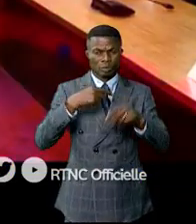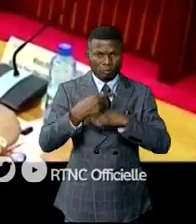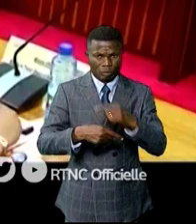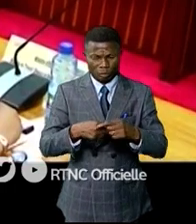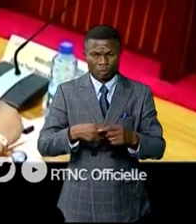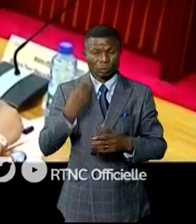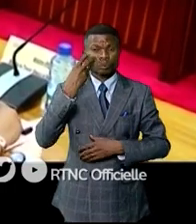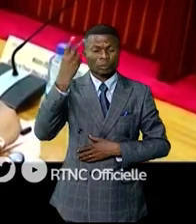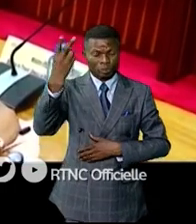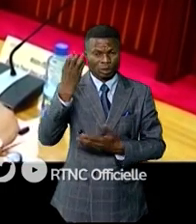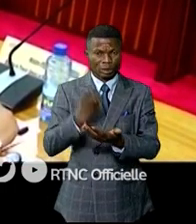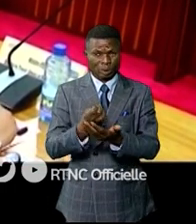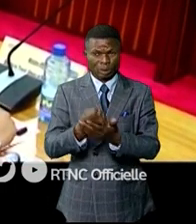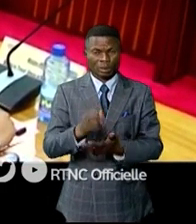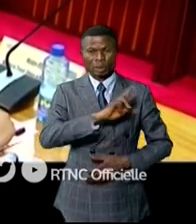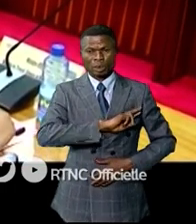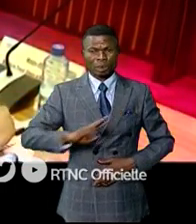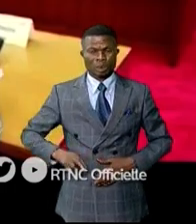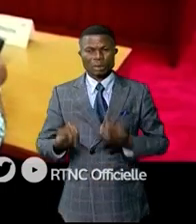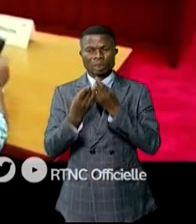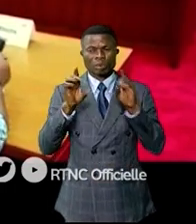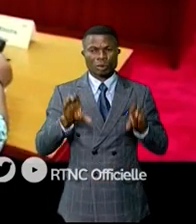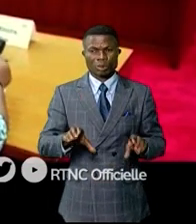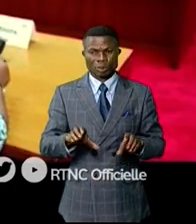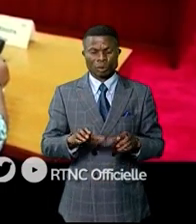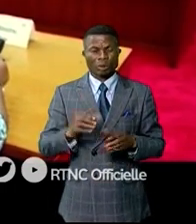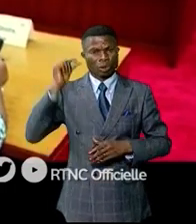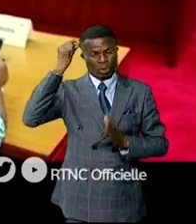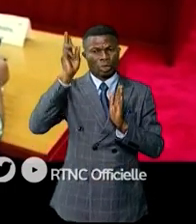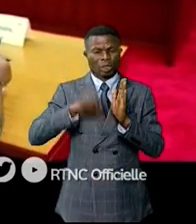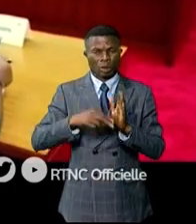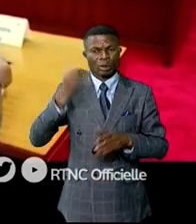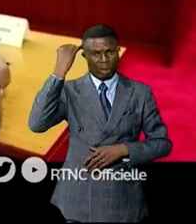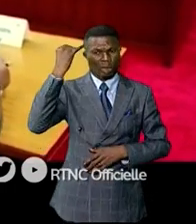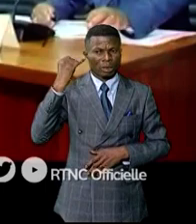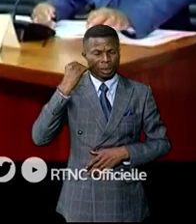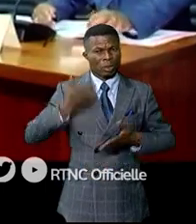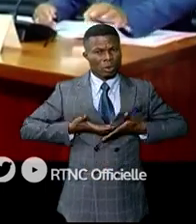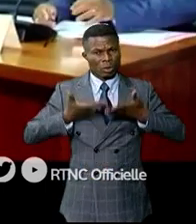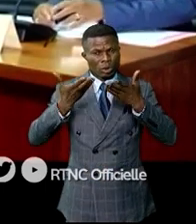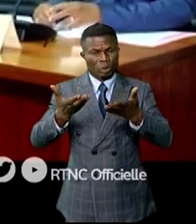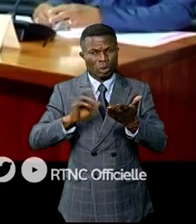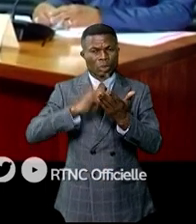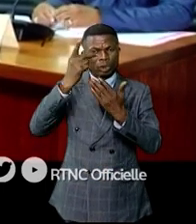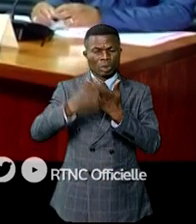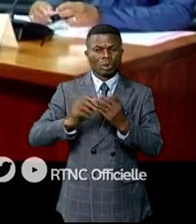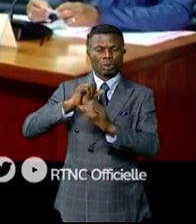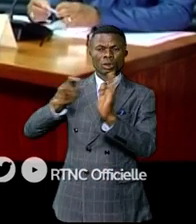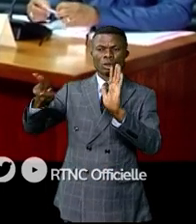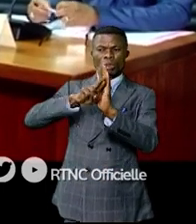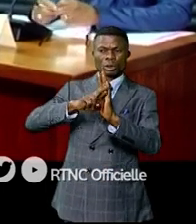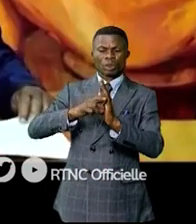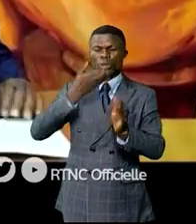les perspectives économiques de la RDC, pendant que le gouvernement Ilunkamba se concentre sur le plan de riposte